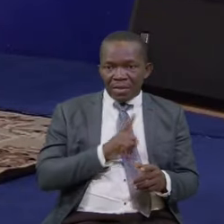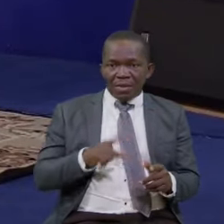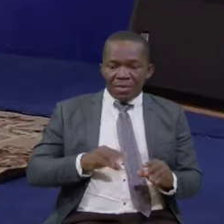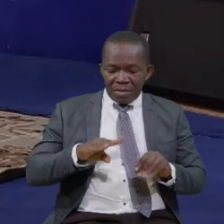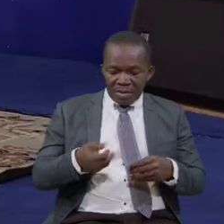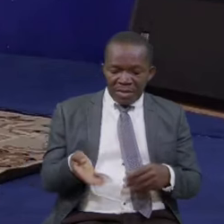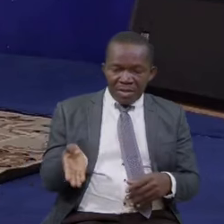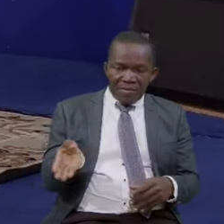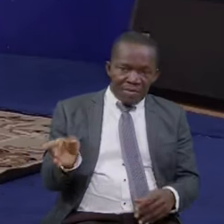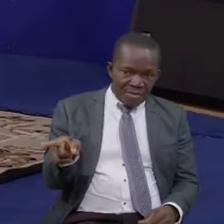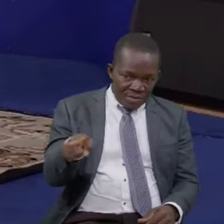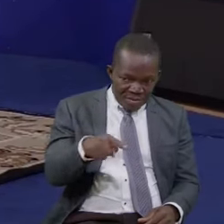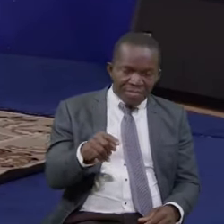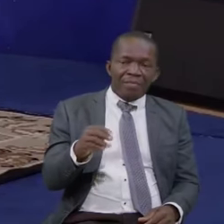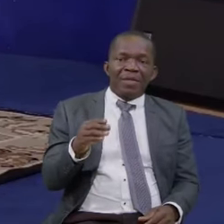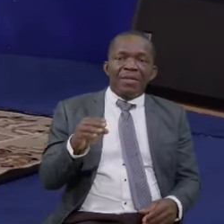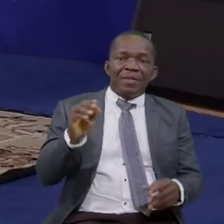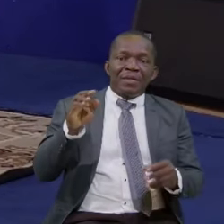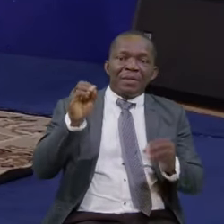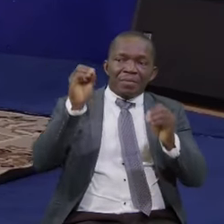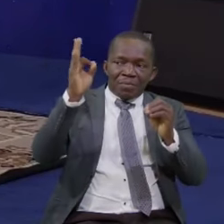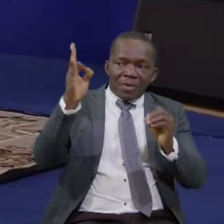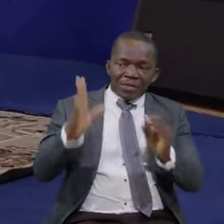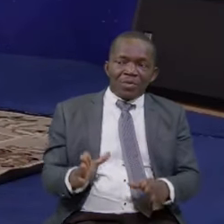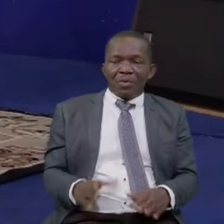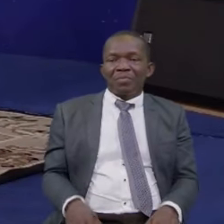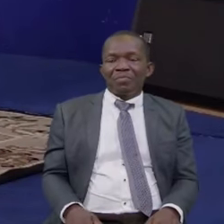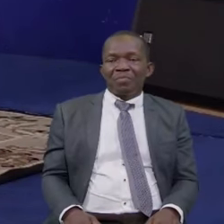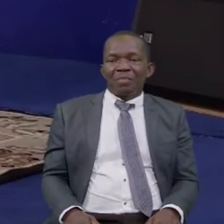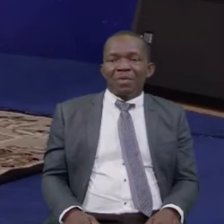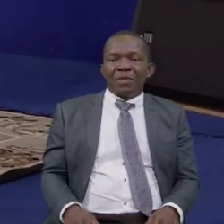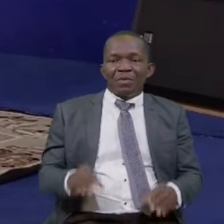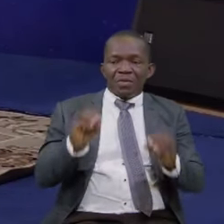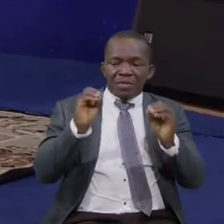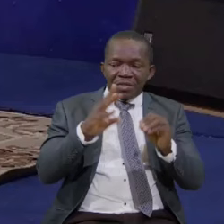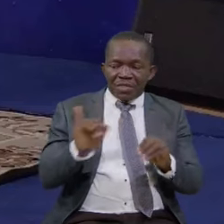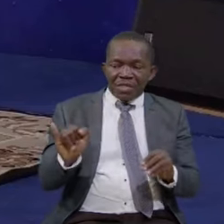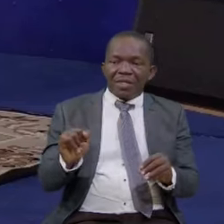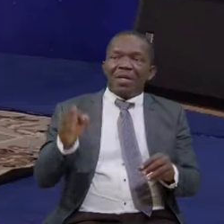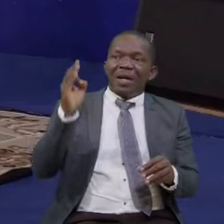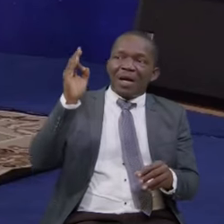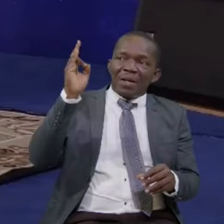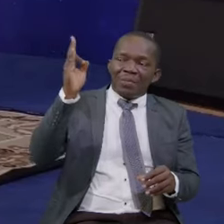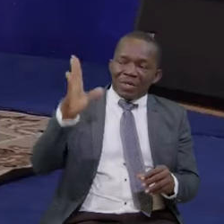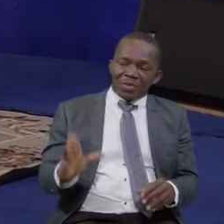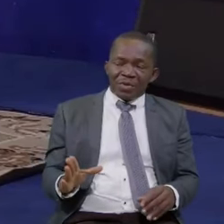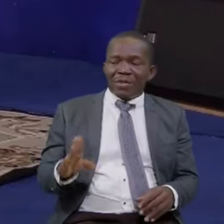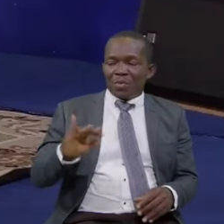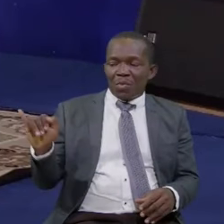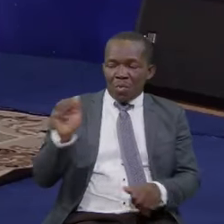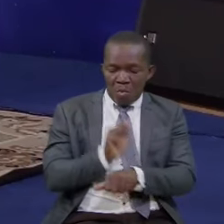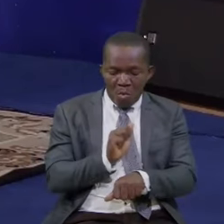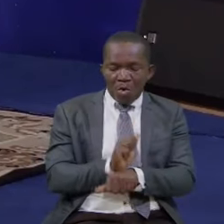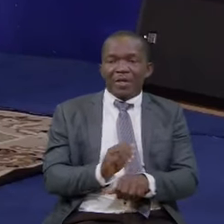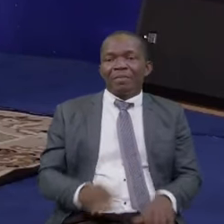pastoral après ça j'ai fais l'enseignement le pastorat l'enseignement et le pastoral et quand le